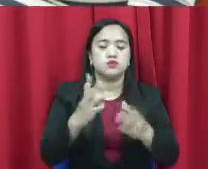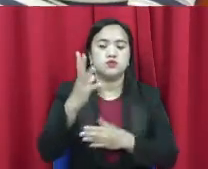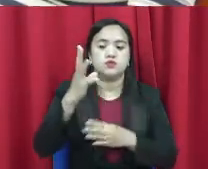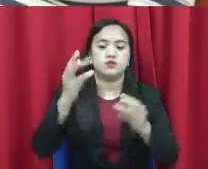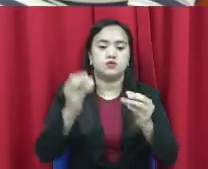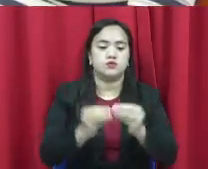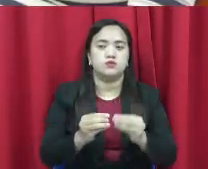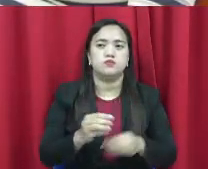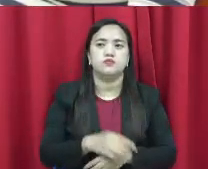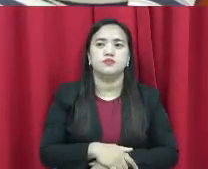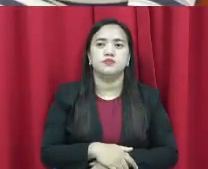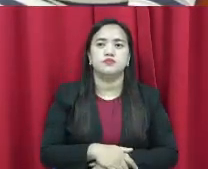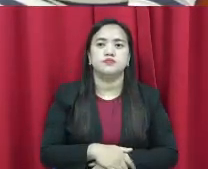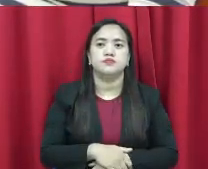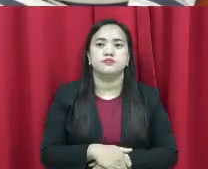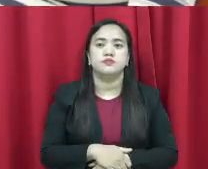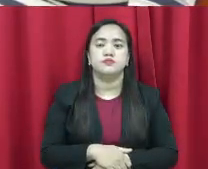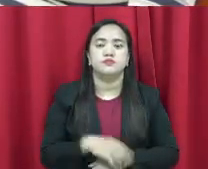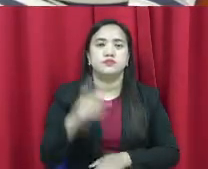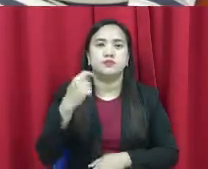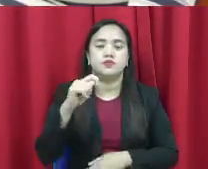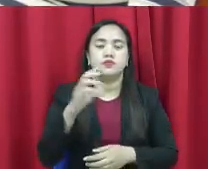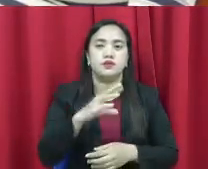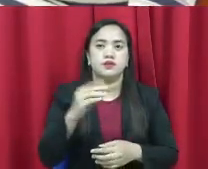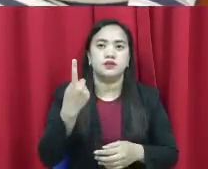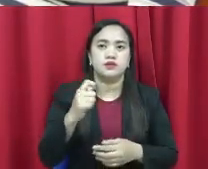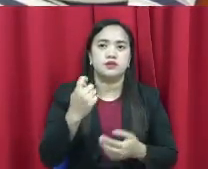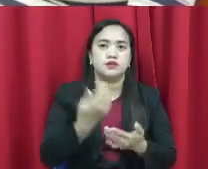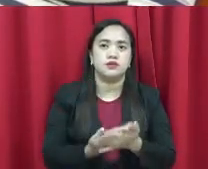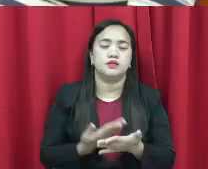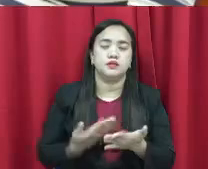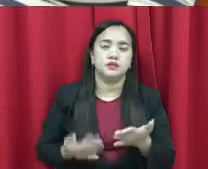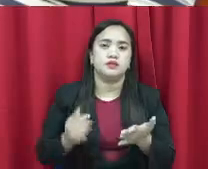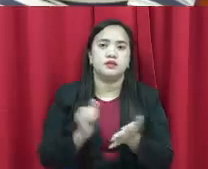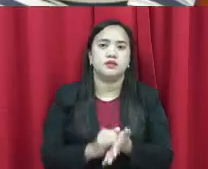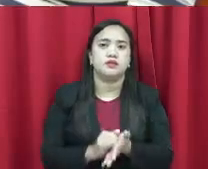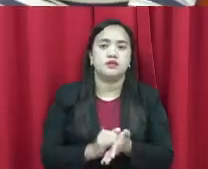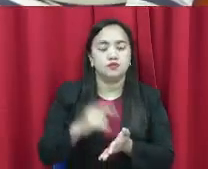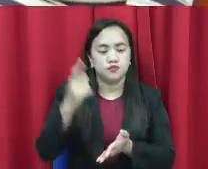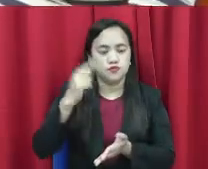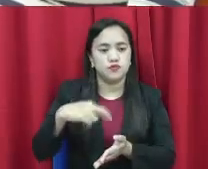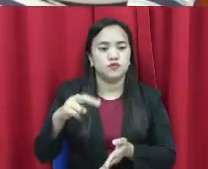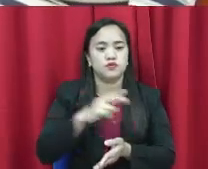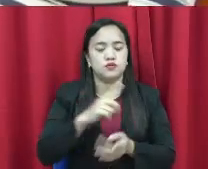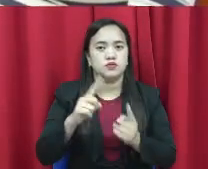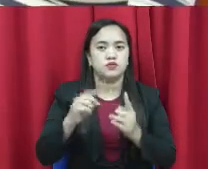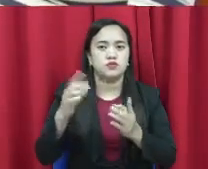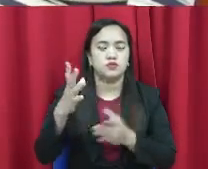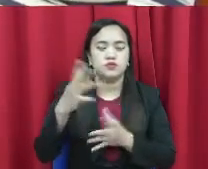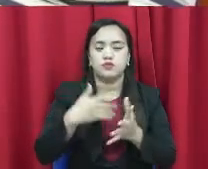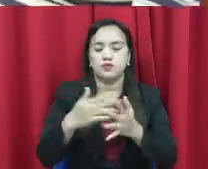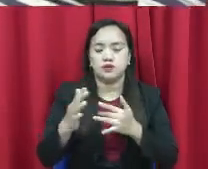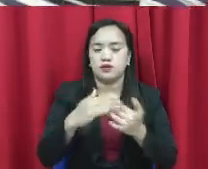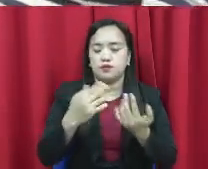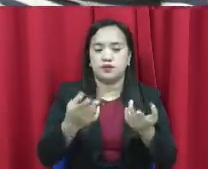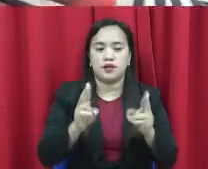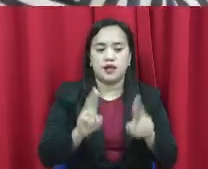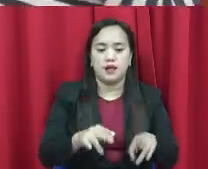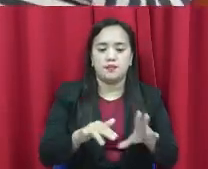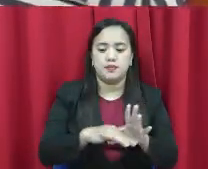sandata natin Dian at bagay na makakatulong sa atin para atin malagpasan anang testing na darating sa